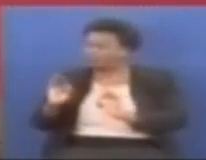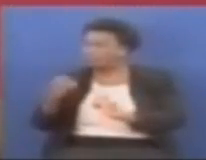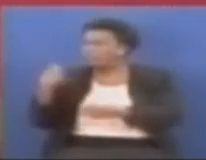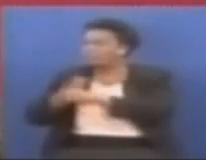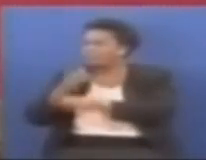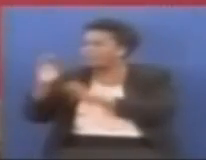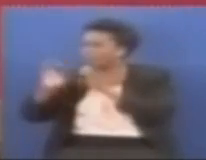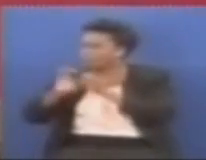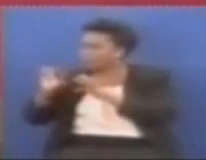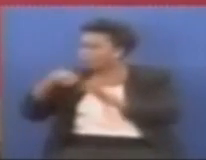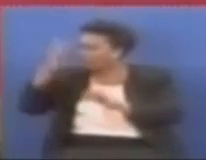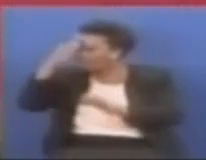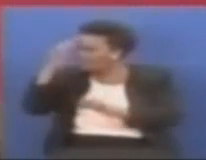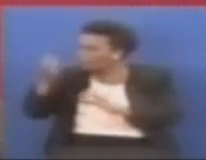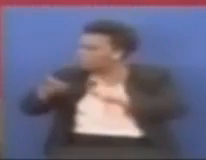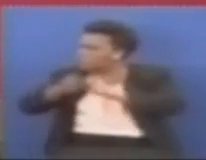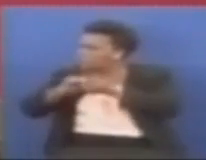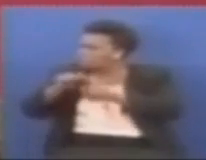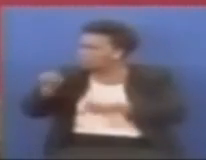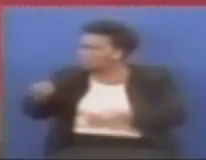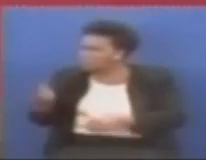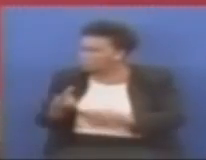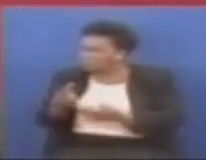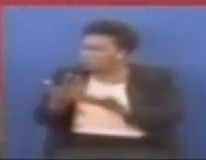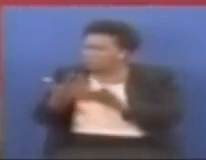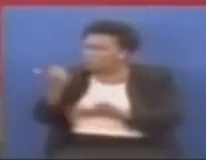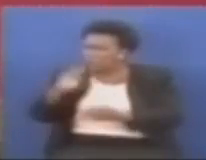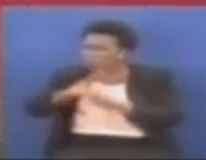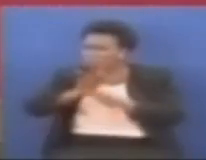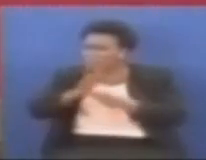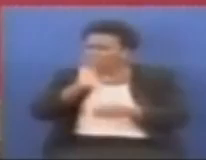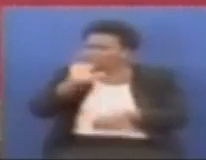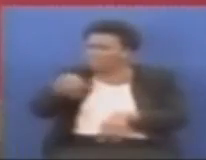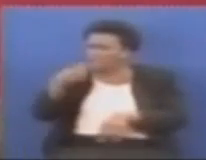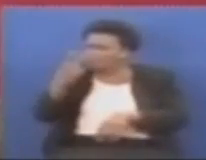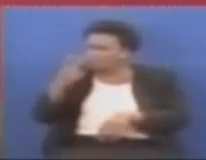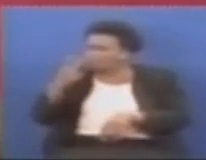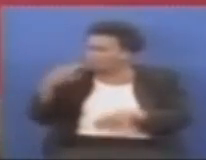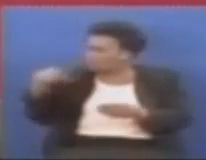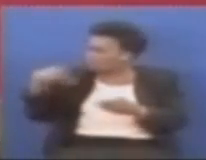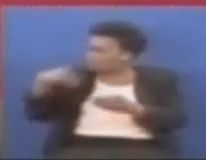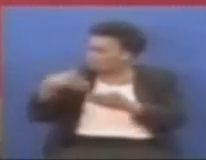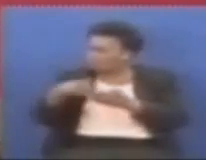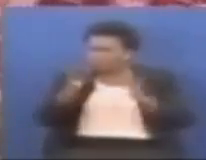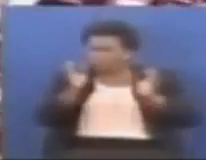ambacho kimetokea hadi barabara isitengenezwe na hali budget imekuwa kitengo.